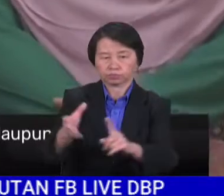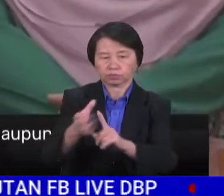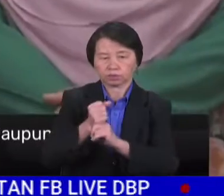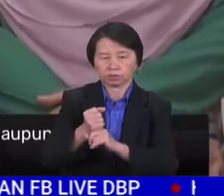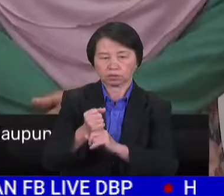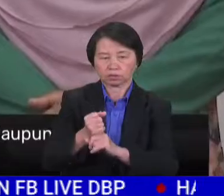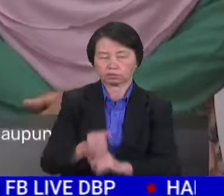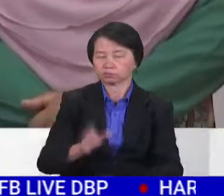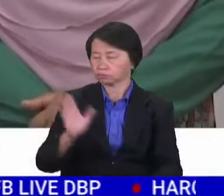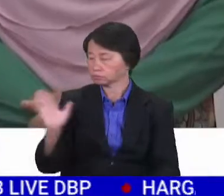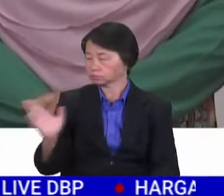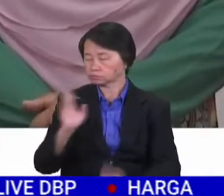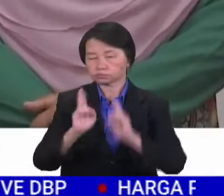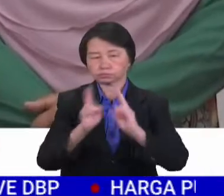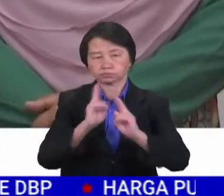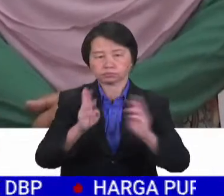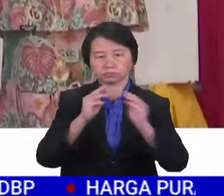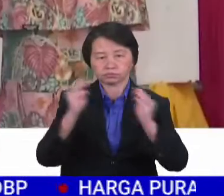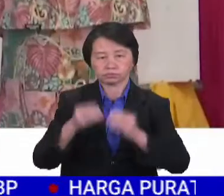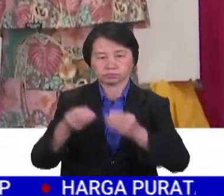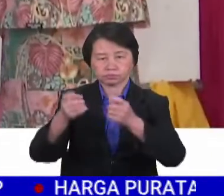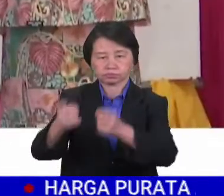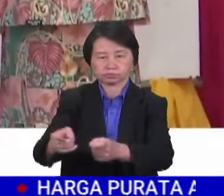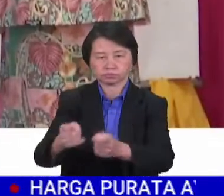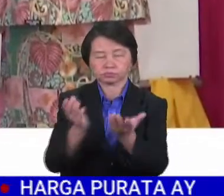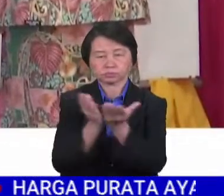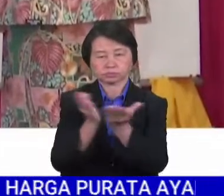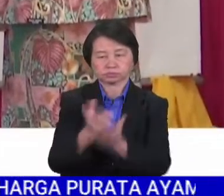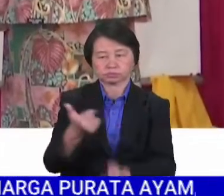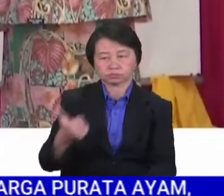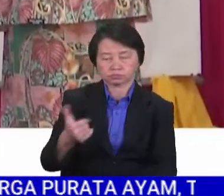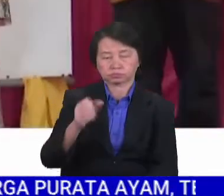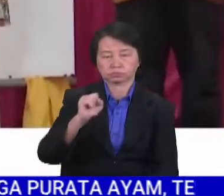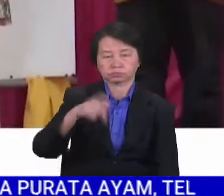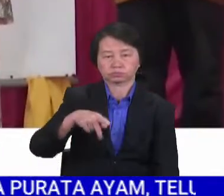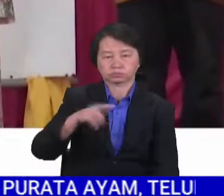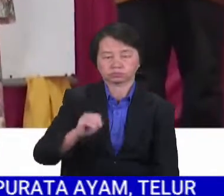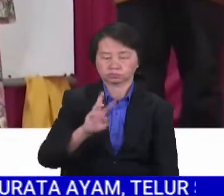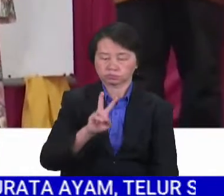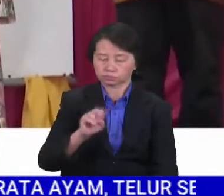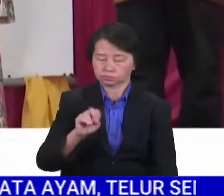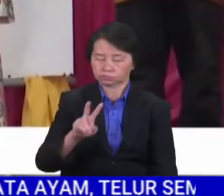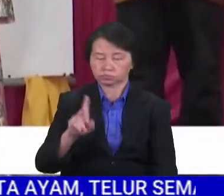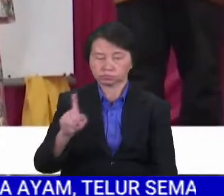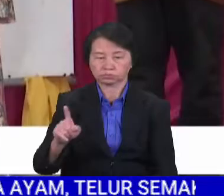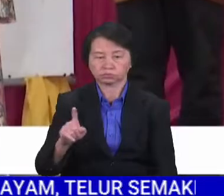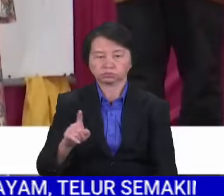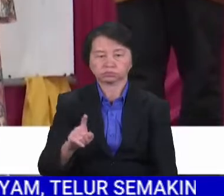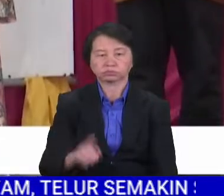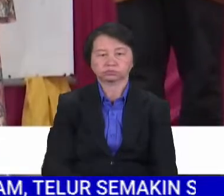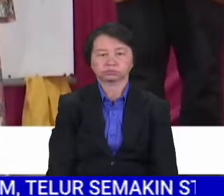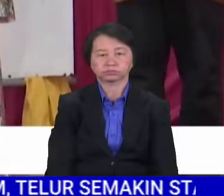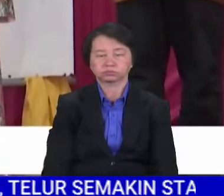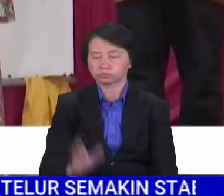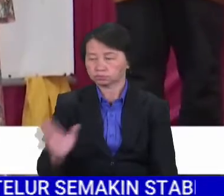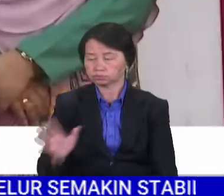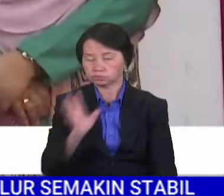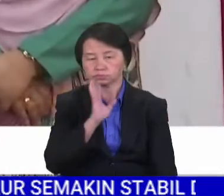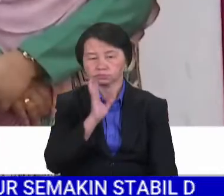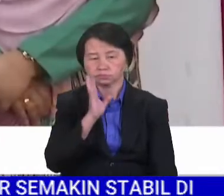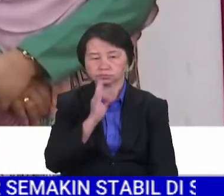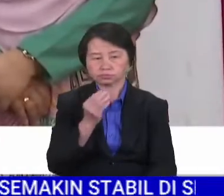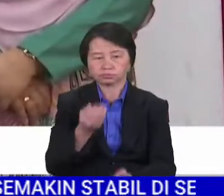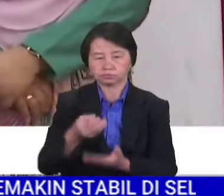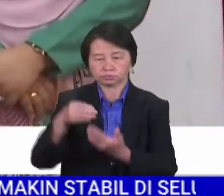beliau berucap demikian pada majelis penyerahan insentif pelajar Cemerlang SPM 2021 di SMK Bandar Bintulu beliau menambah